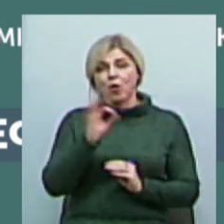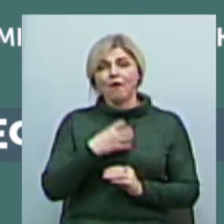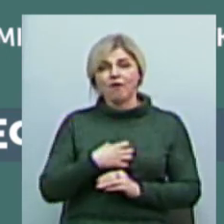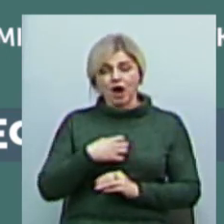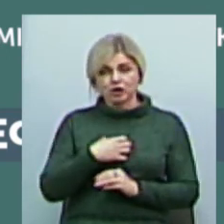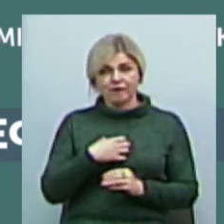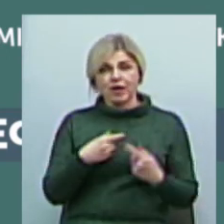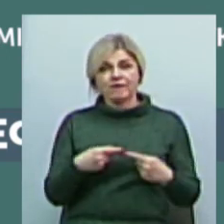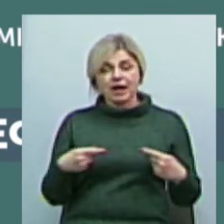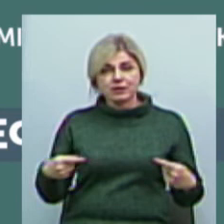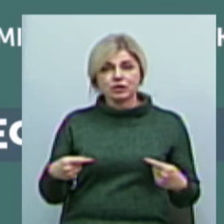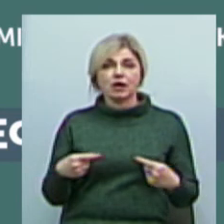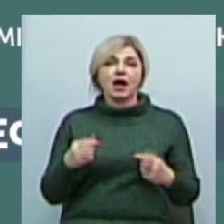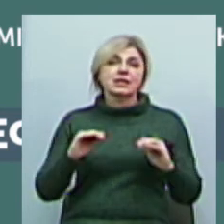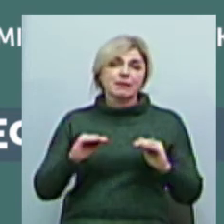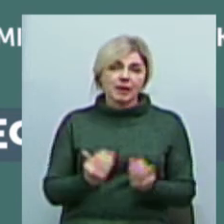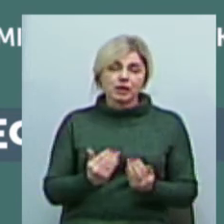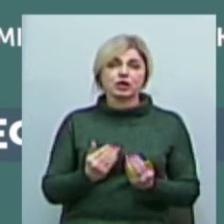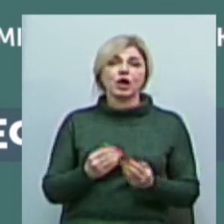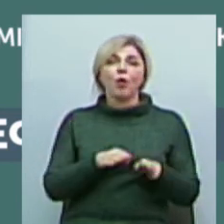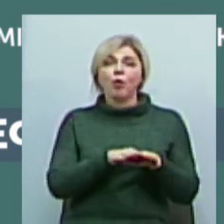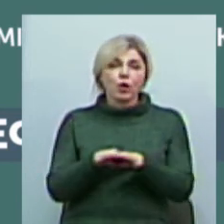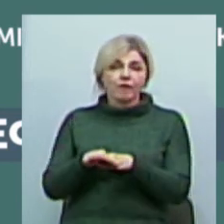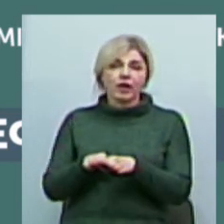речі, як зменшення рівня корупції,